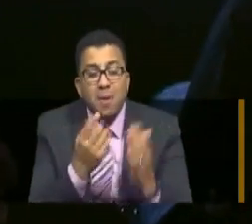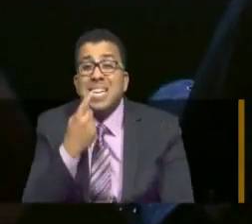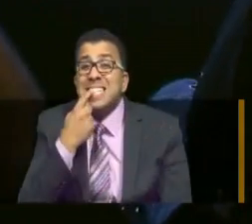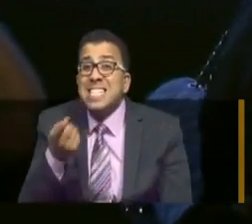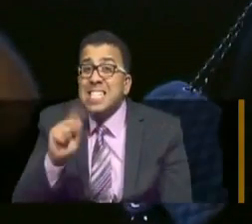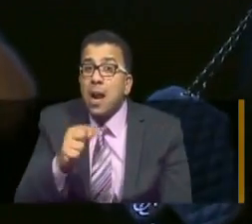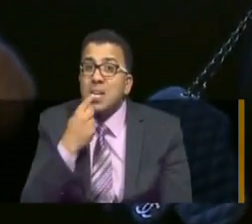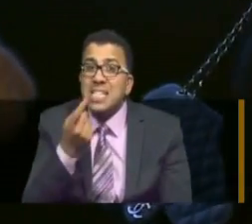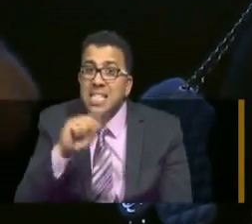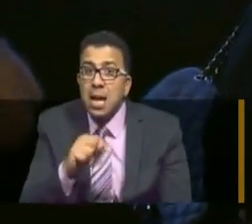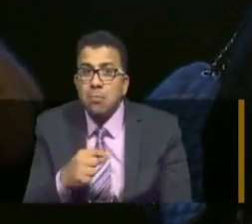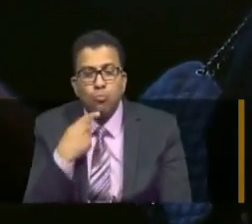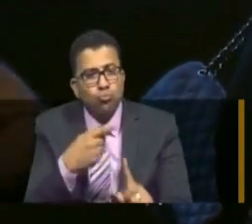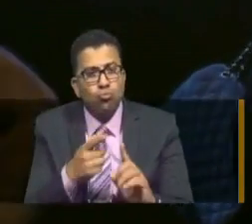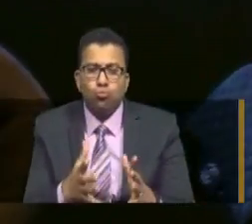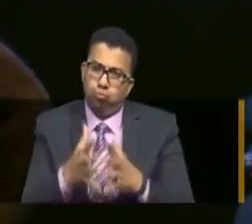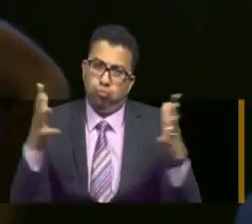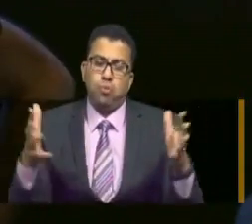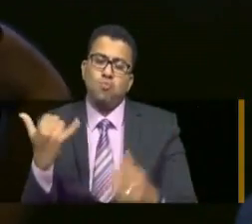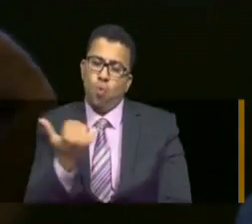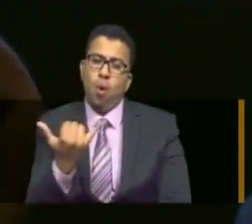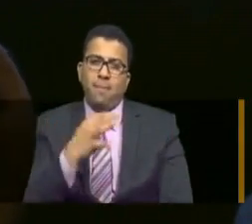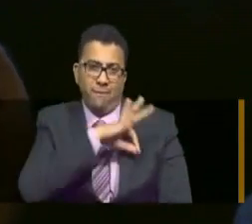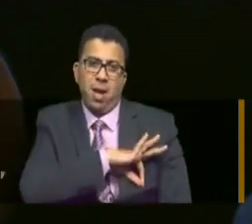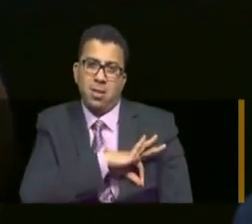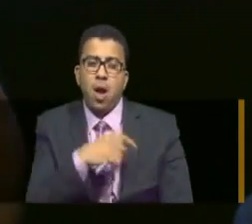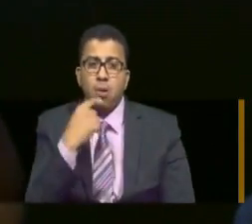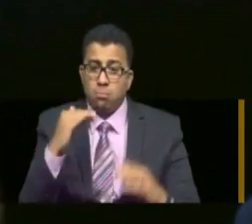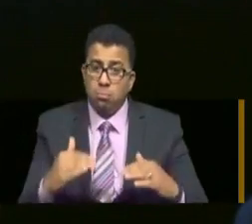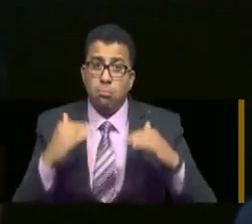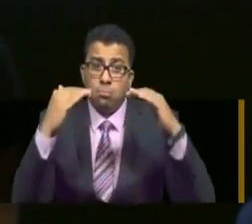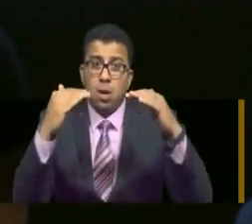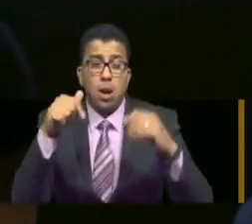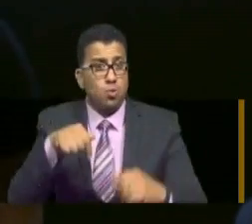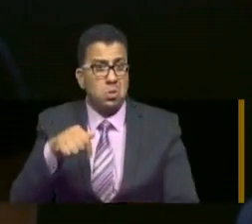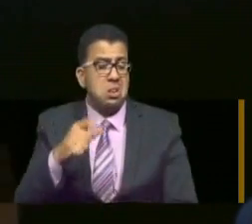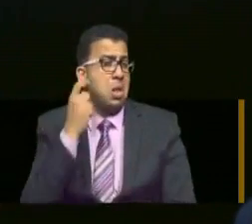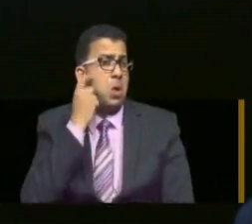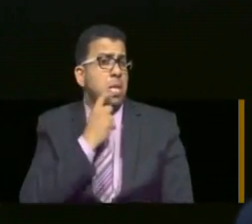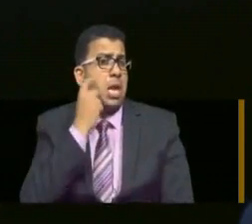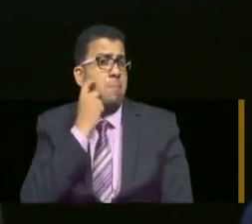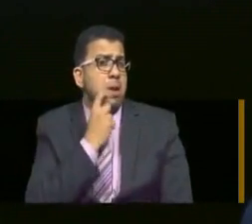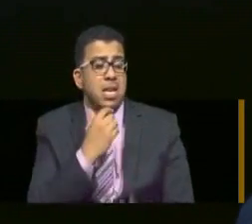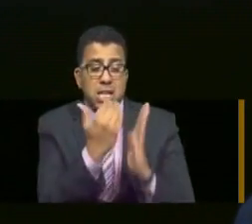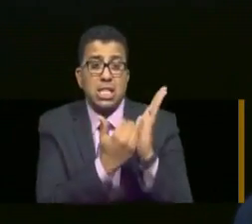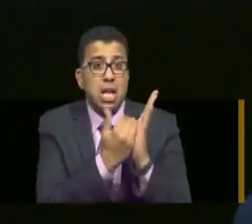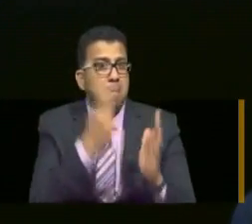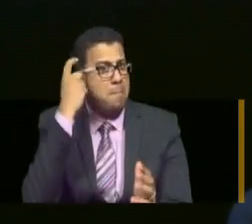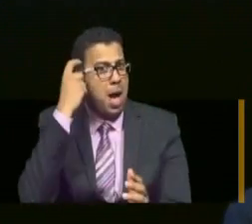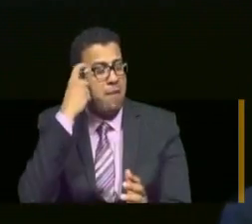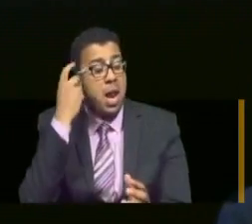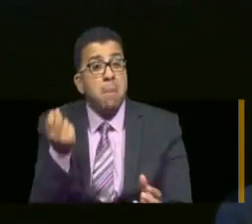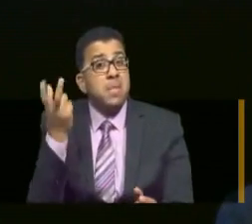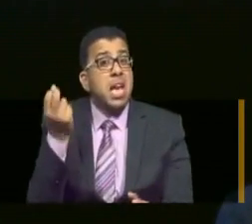سنوياً لن نصل إلى الأهداف المرجوة. فنحن نتكلم عن نقلة نوعية في دولة الإمارات، نتكلم عن اقتصاد معرفي، نتكلم عن